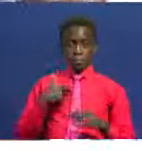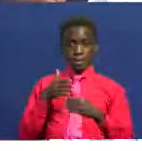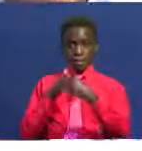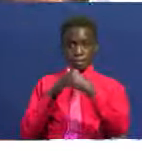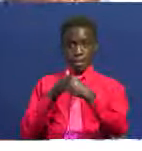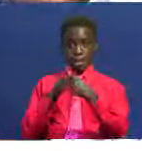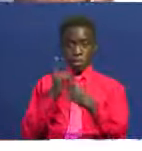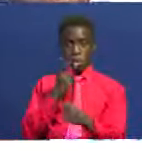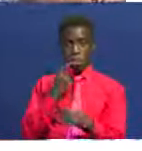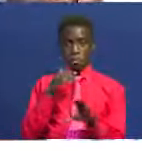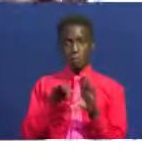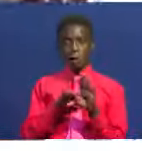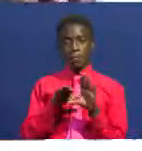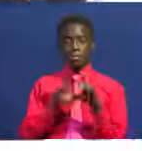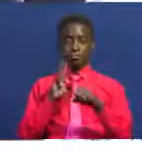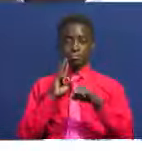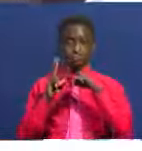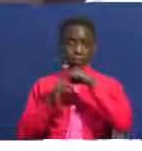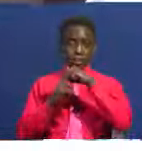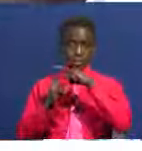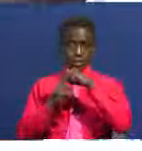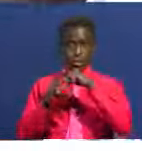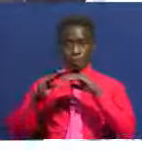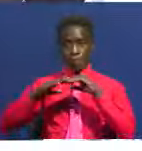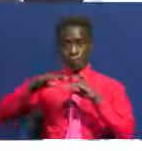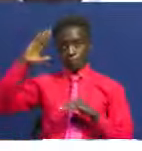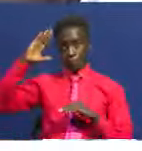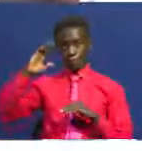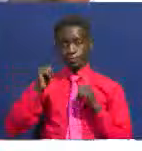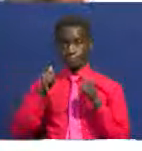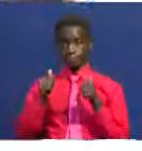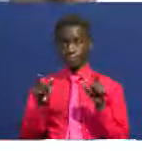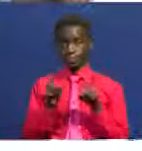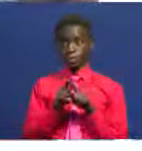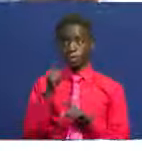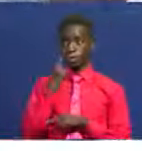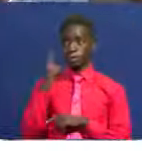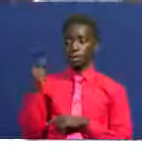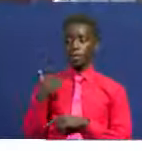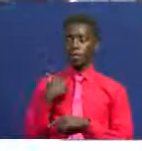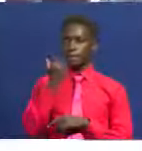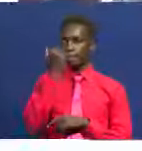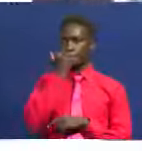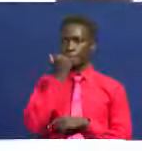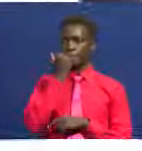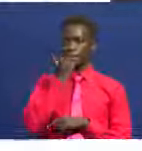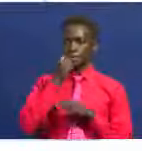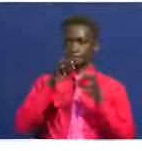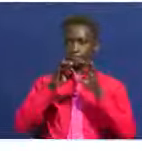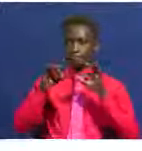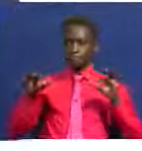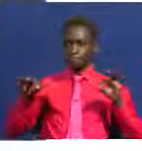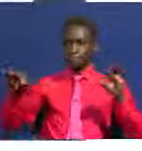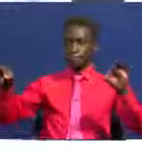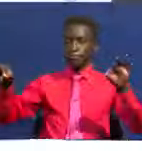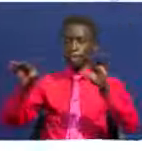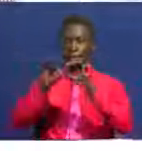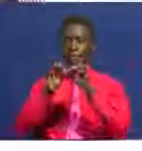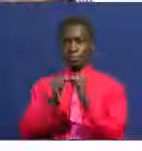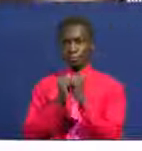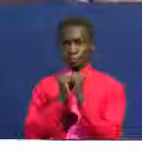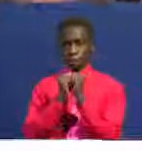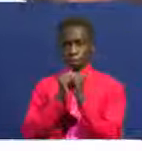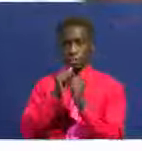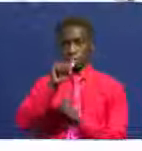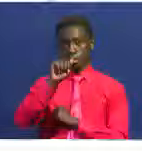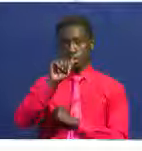above wenye nimesimamia. Ukiangalia pande hii niko na mahindi around 10 acres. Ukiangalia pande hii niko